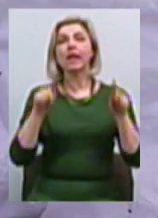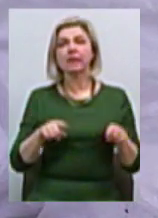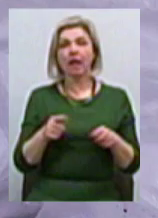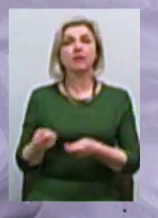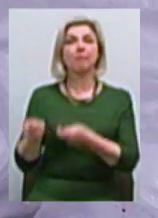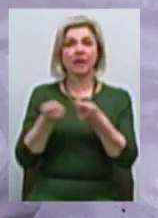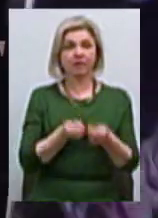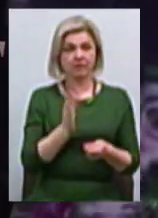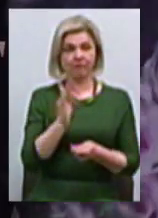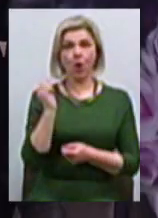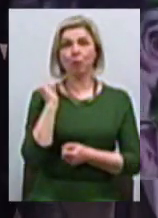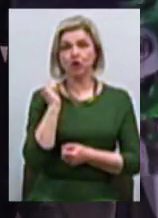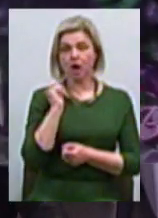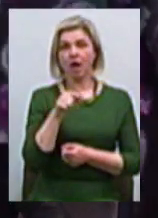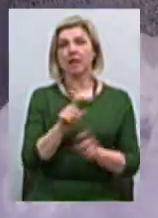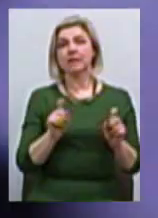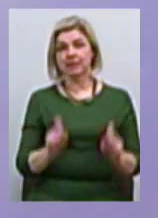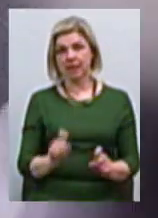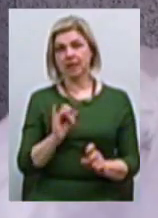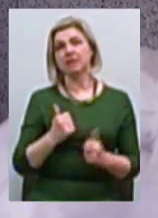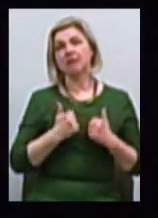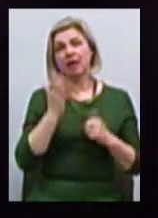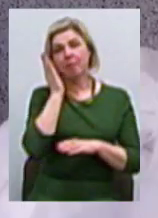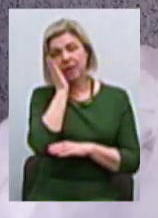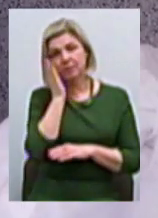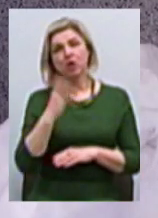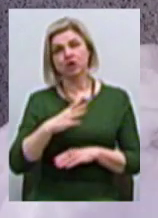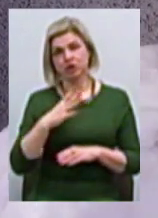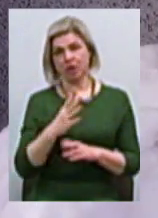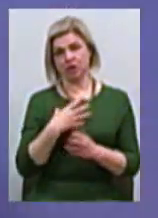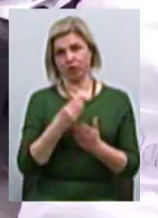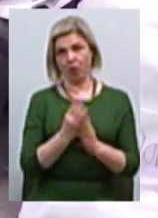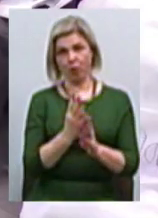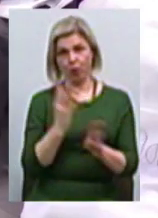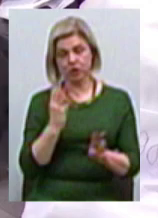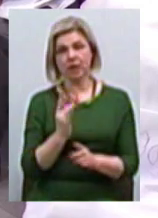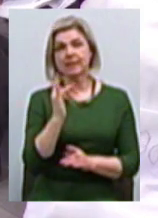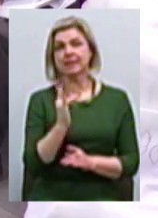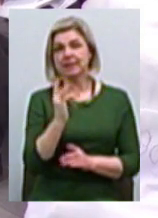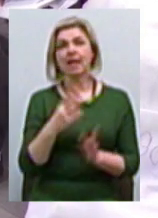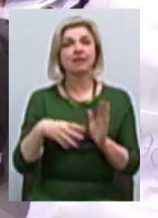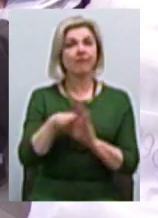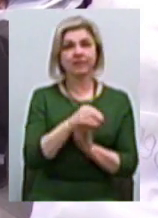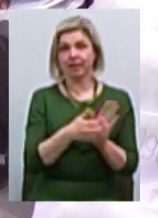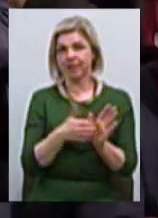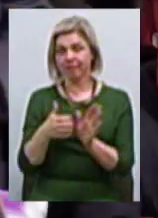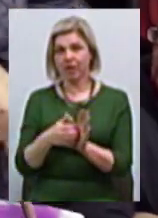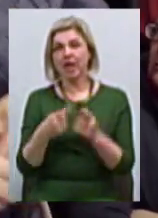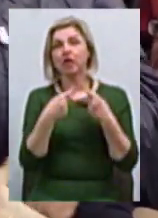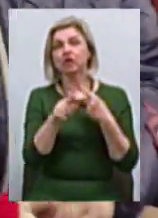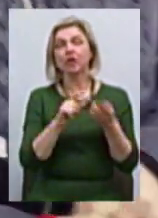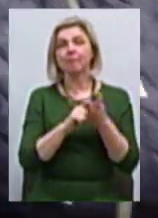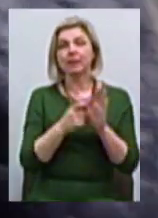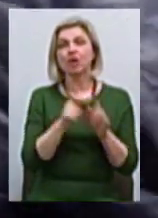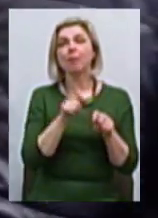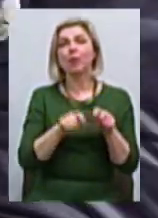привезли в мішках. На них вони сидять та намагаються поспати в очікуванні своєї черги. Стільців на всіх не вистачає. В іншому приміщенні